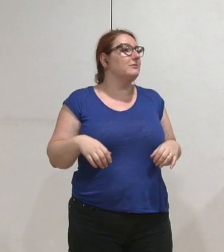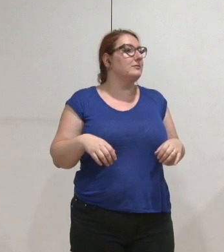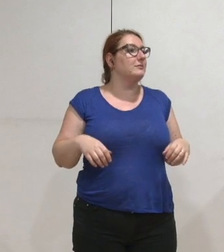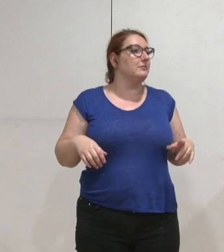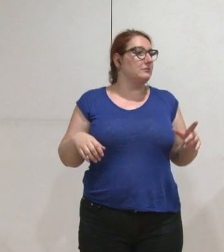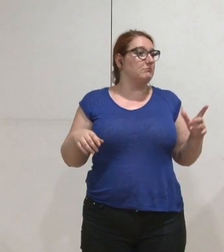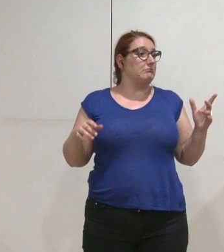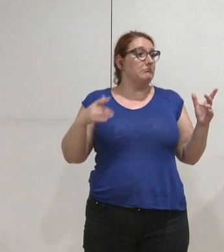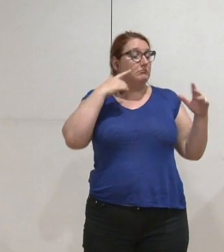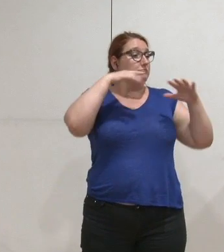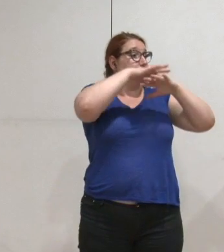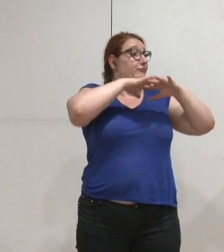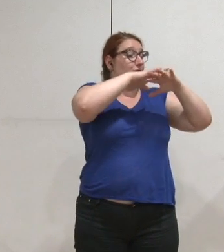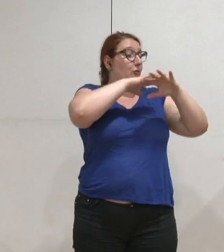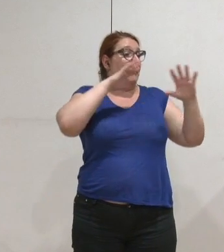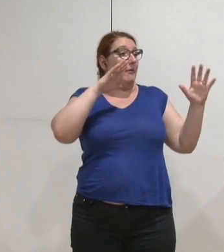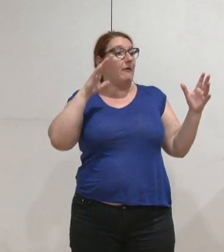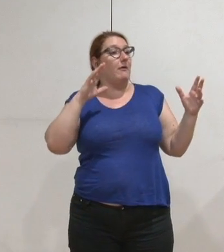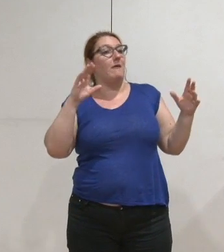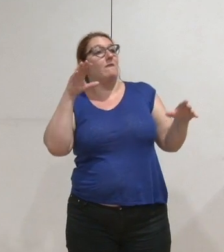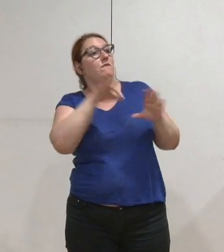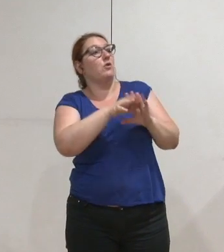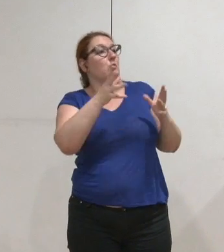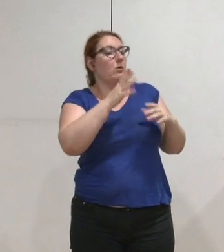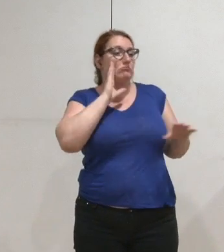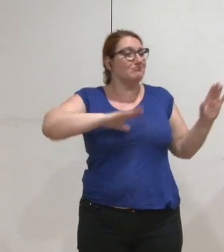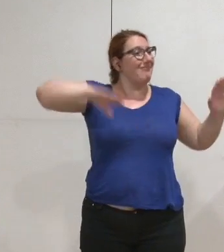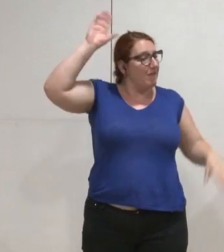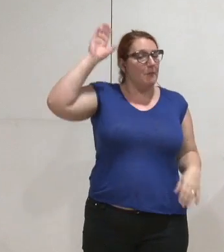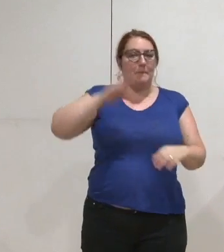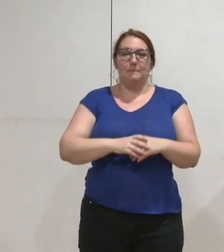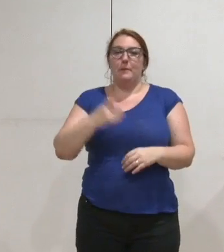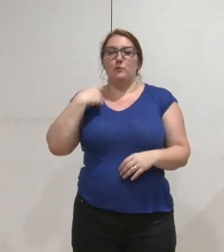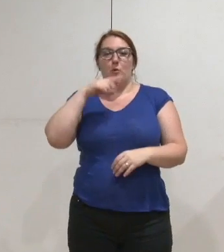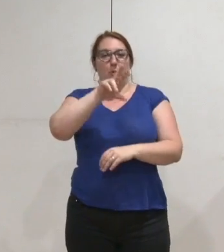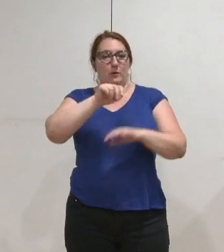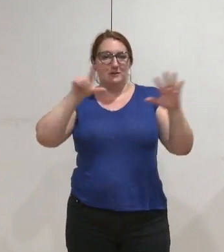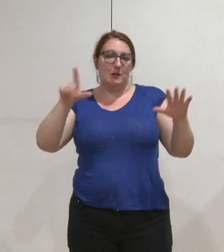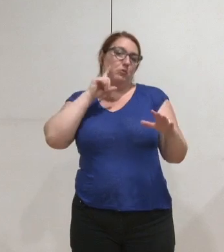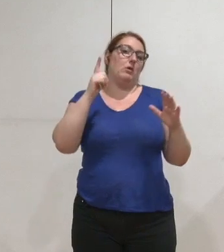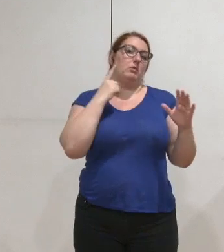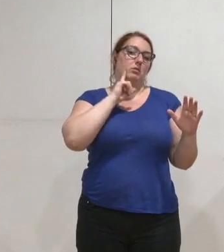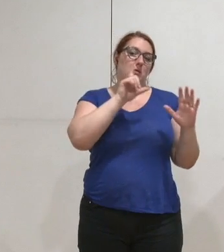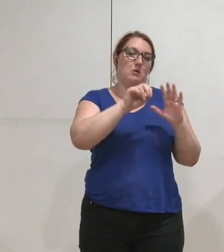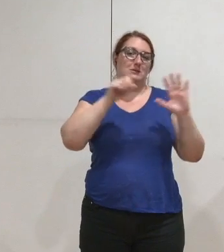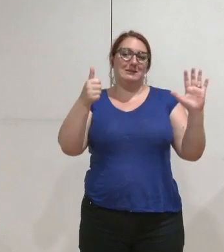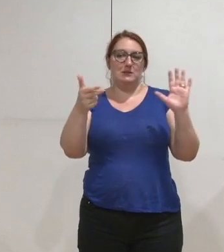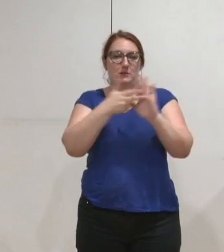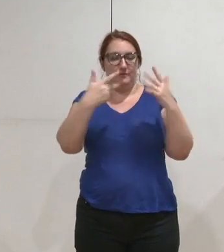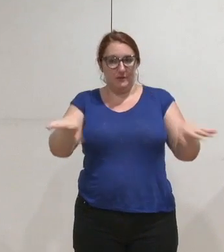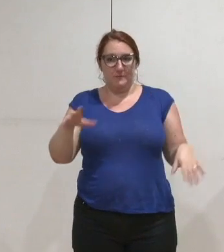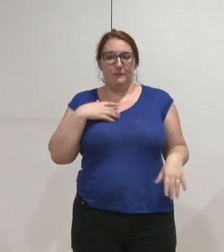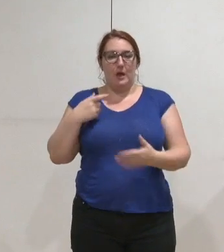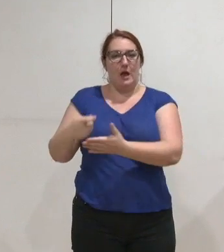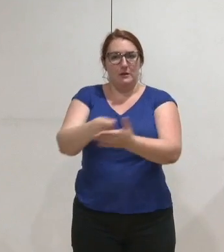vos ordis je je vois pas ce que vous faites délibération 37 la 36 est adoptée acquisition et session